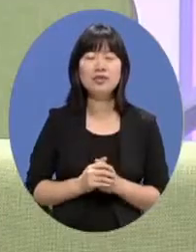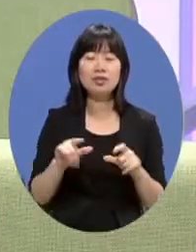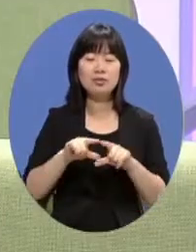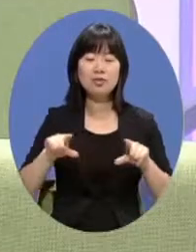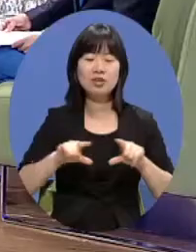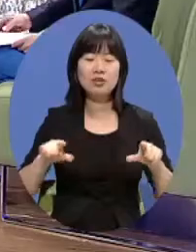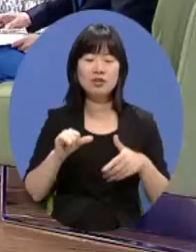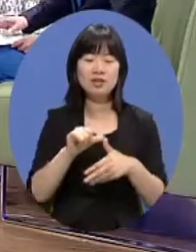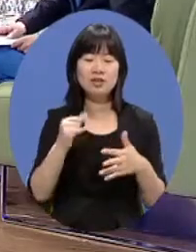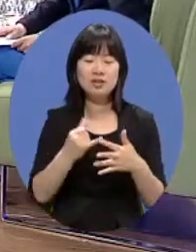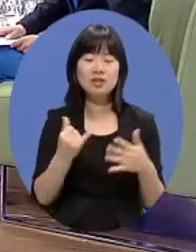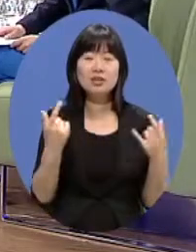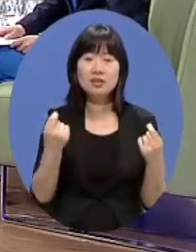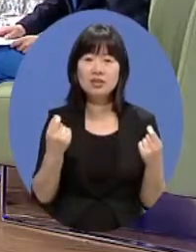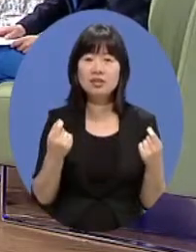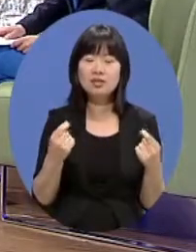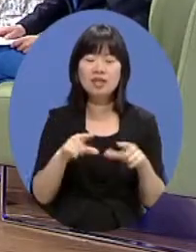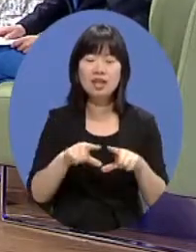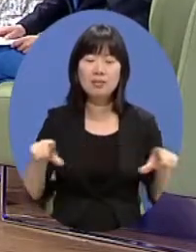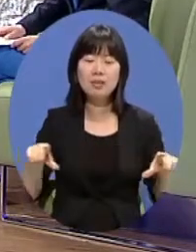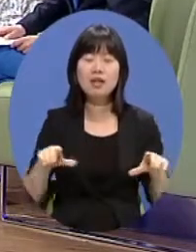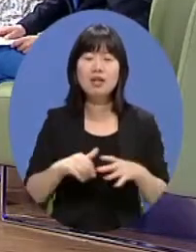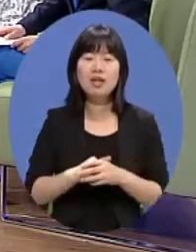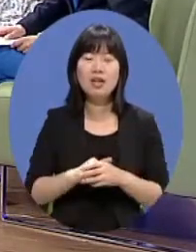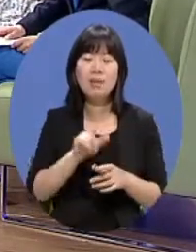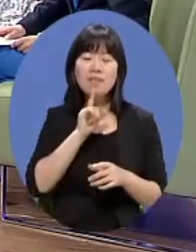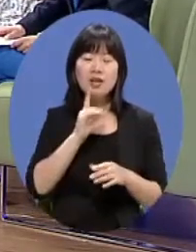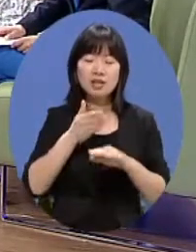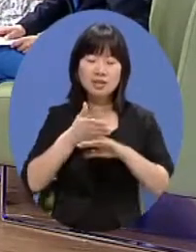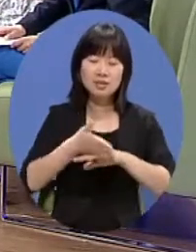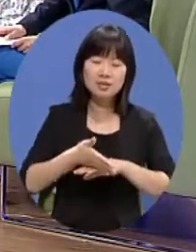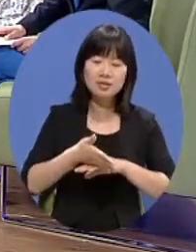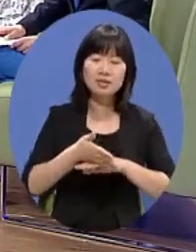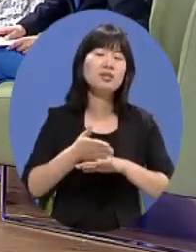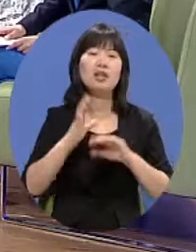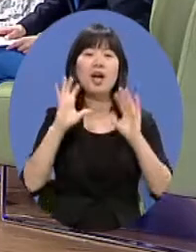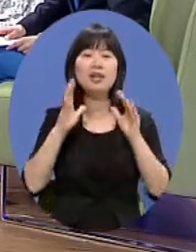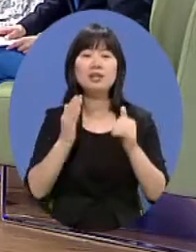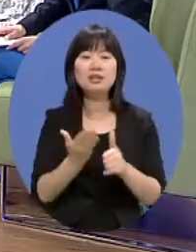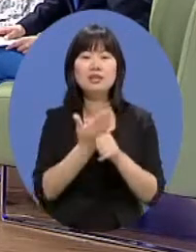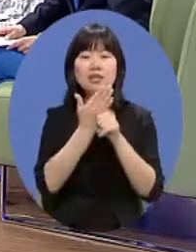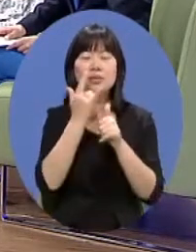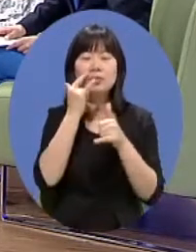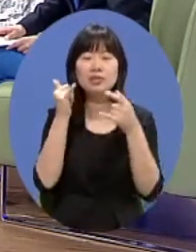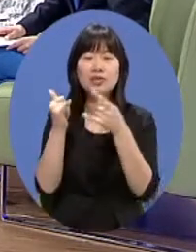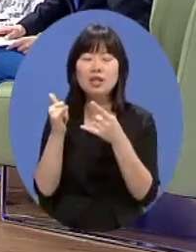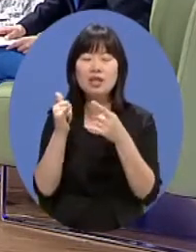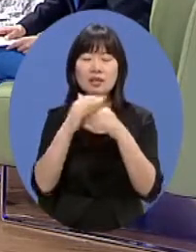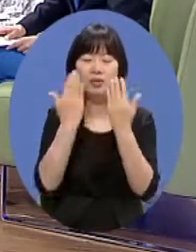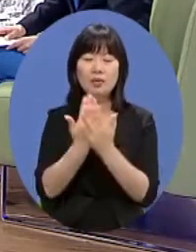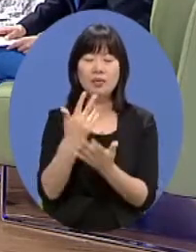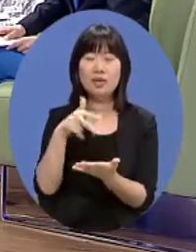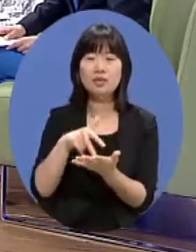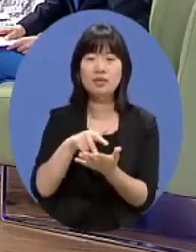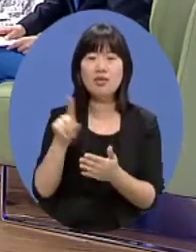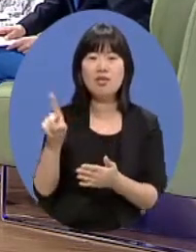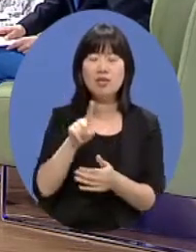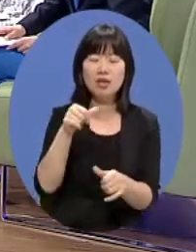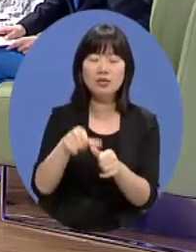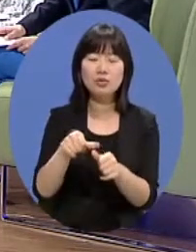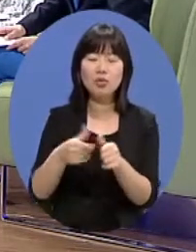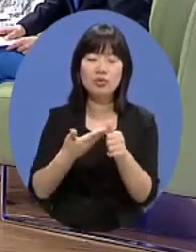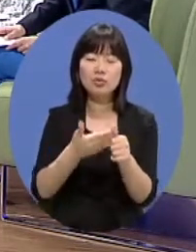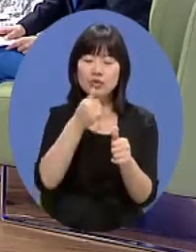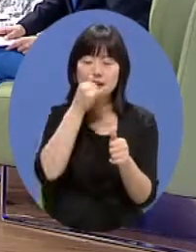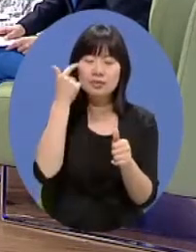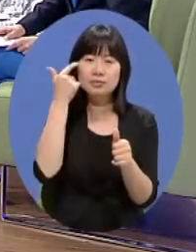보통 이제 진우하고 지니처럼 그러면 일반적으로 좀 말이 늦는 아이를 키우는 부모님들께는 전반적으로 어떤 그 조언을 좀 주실